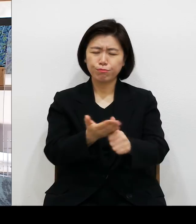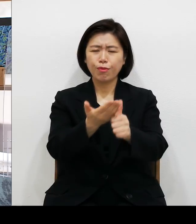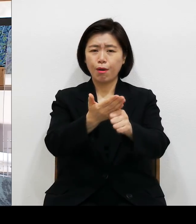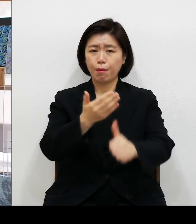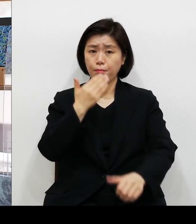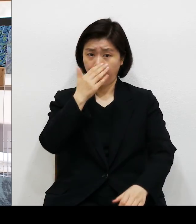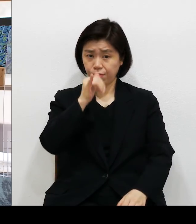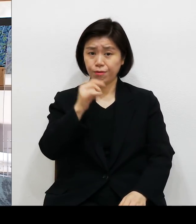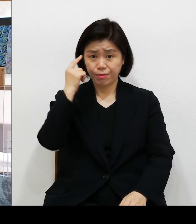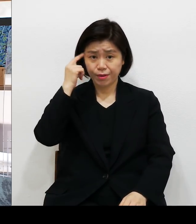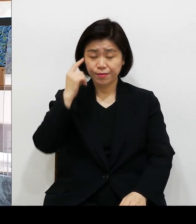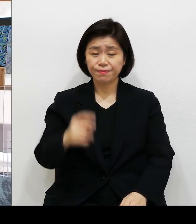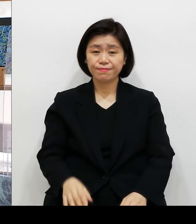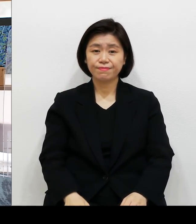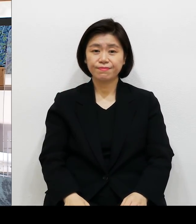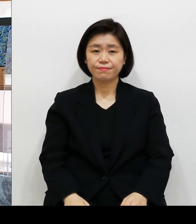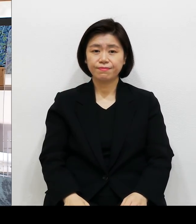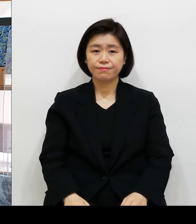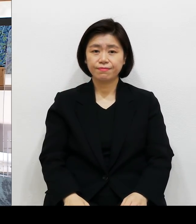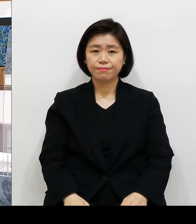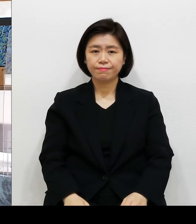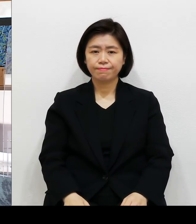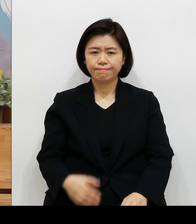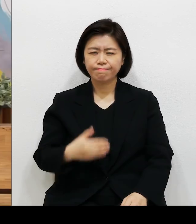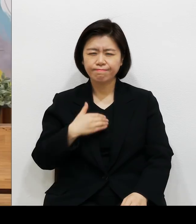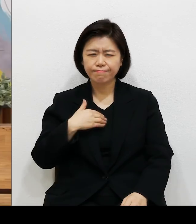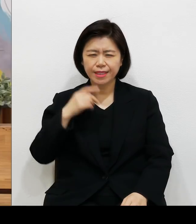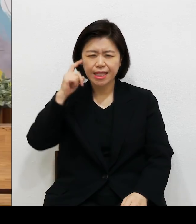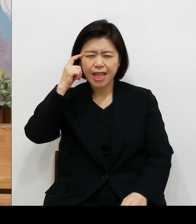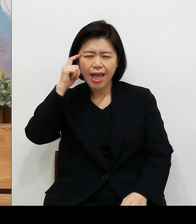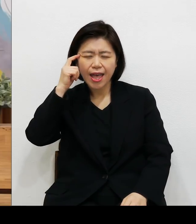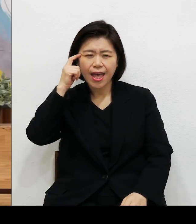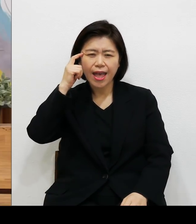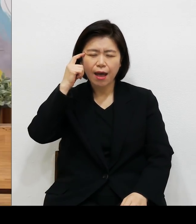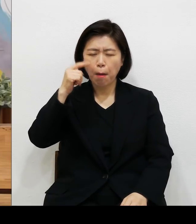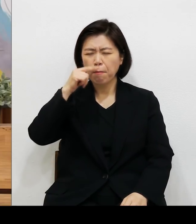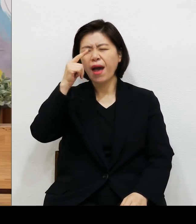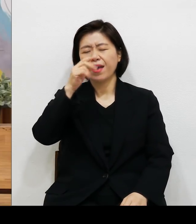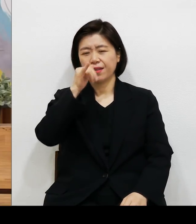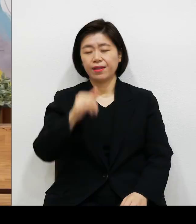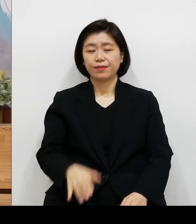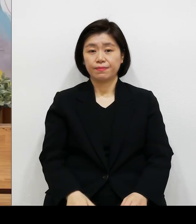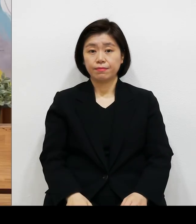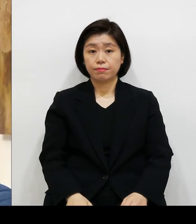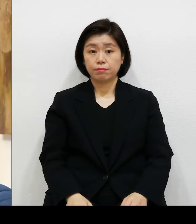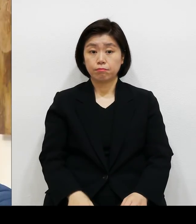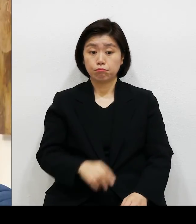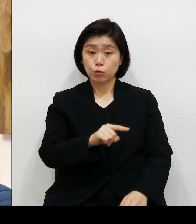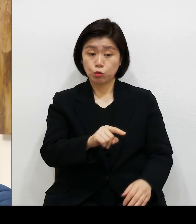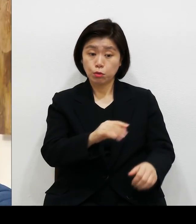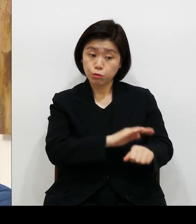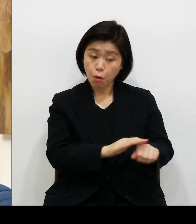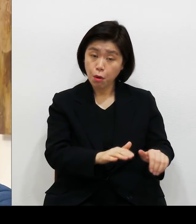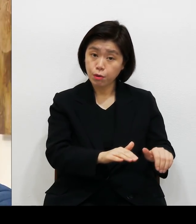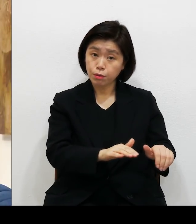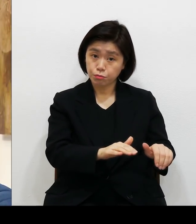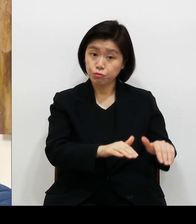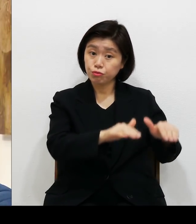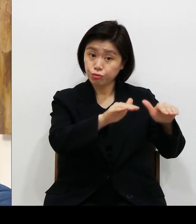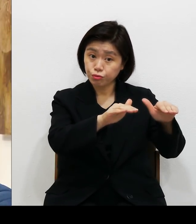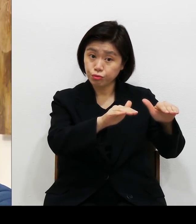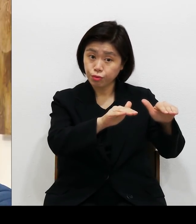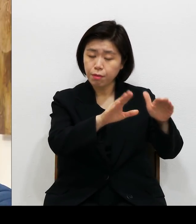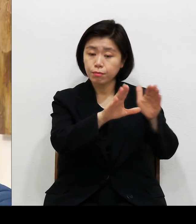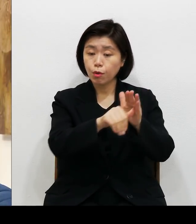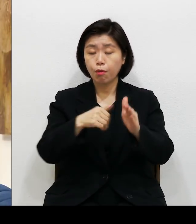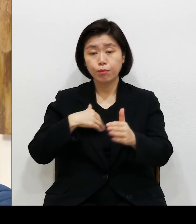키울 수 있어. 이런 좀 오기 같은 것도 있었고, 예. 예. 그래, 아이가 조금 크면은 뭐 그때 되면 내가 또 돈 잘 벌고